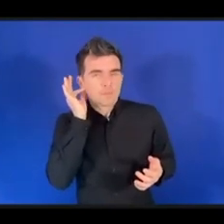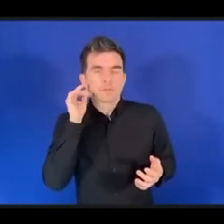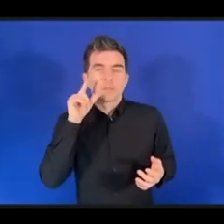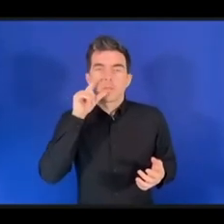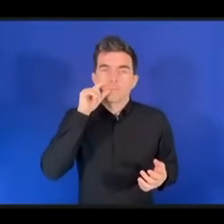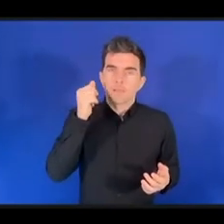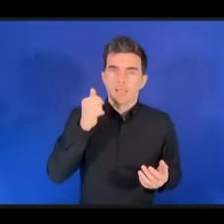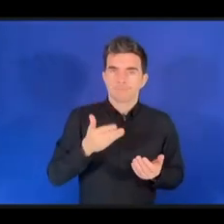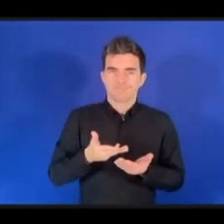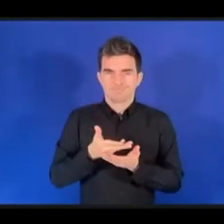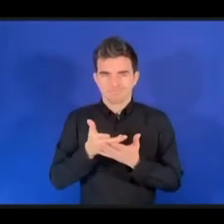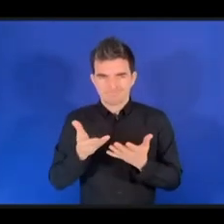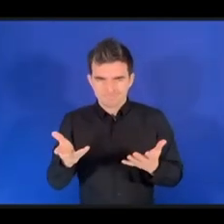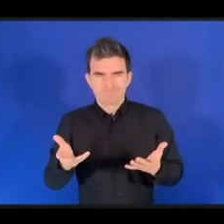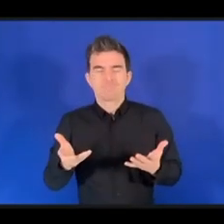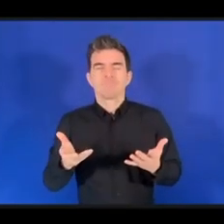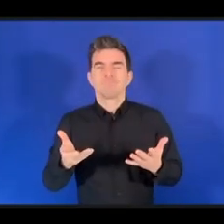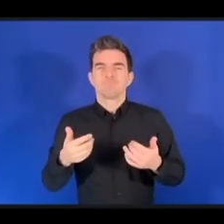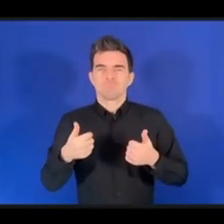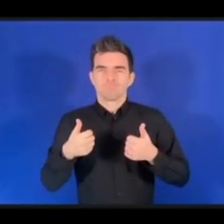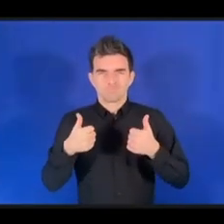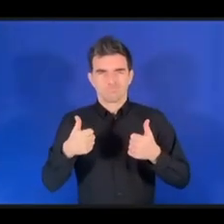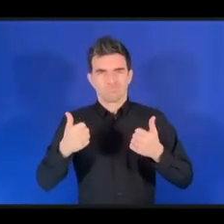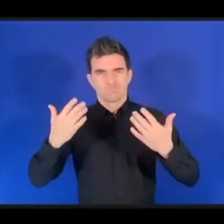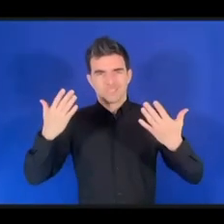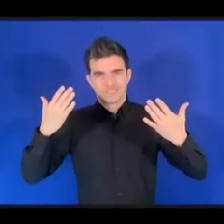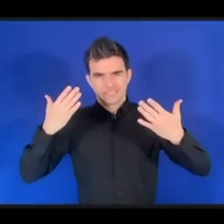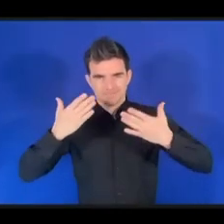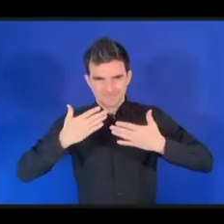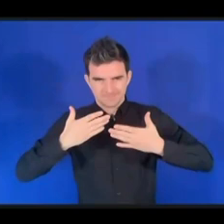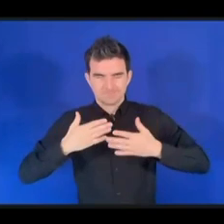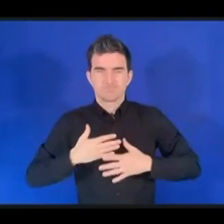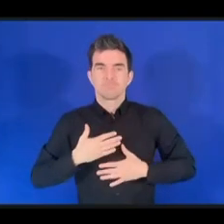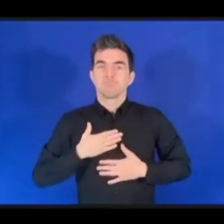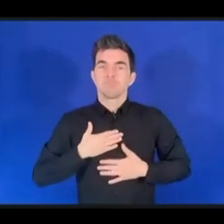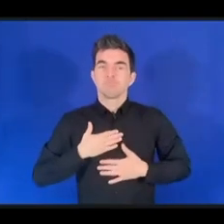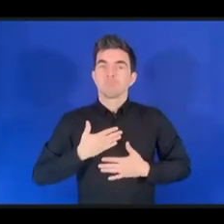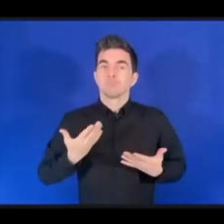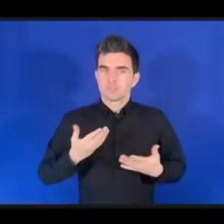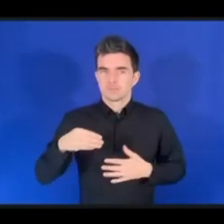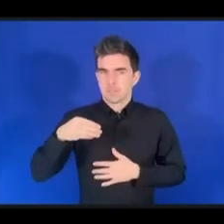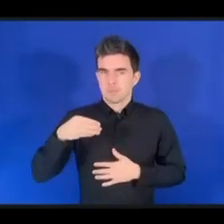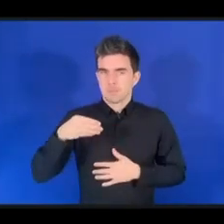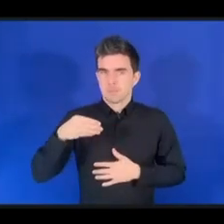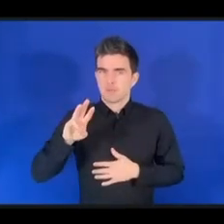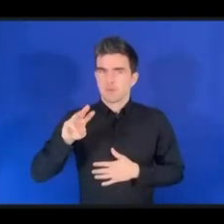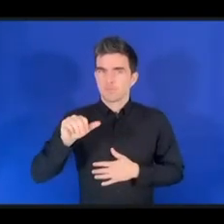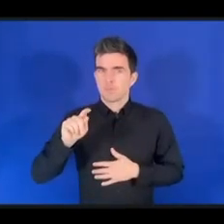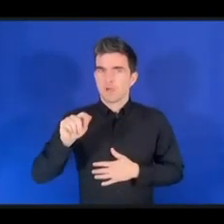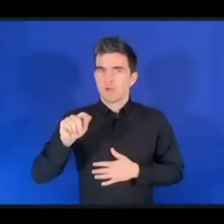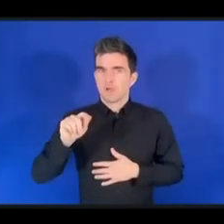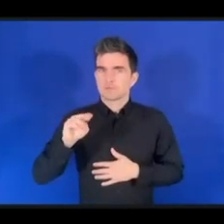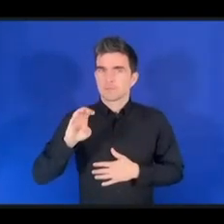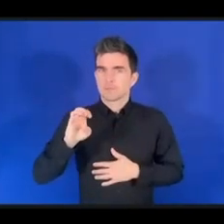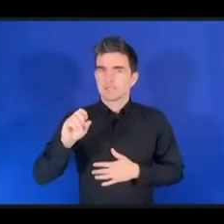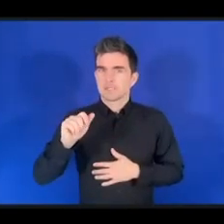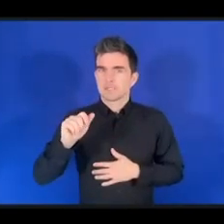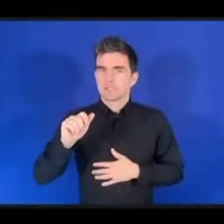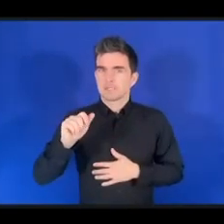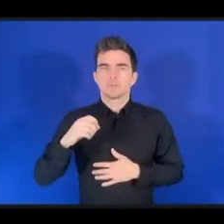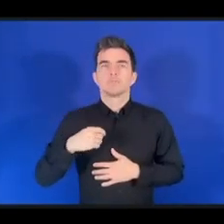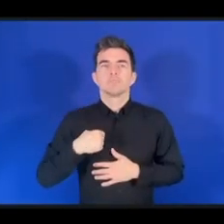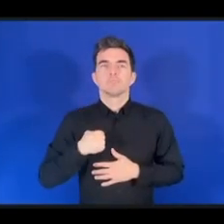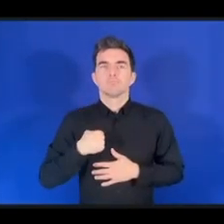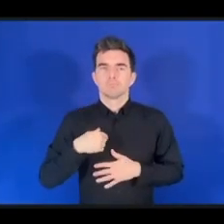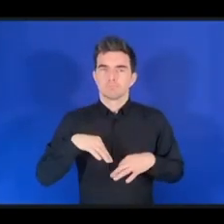adjoint de l'Intérieur de la communication la réunion du FJ Kyoto qui s'est déroulé sur 5 jours est sur le point de